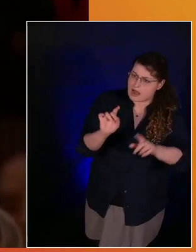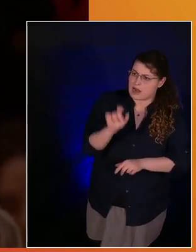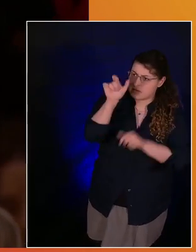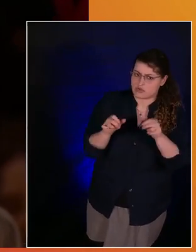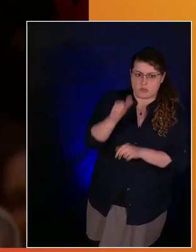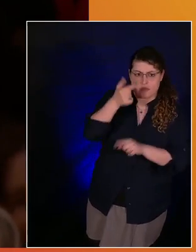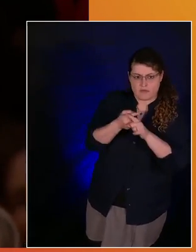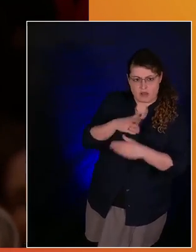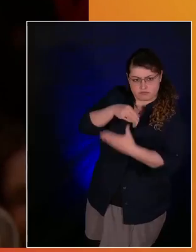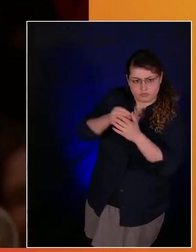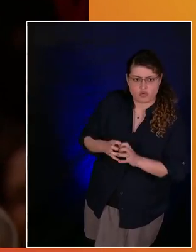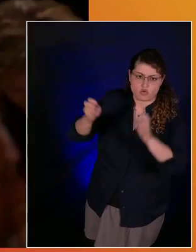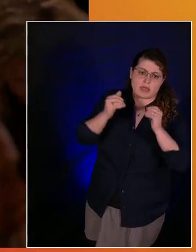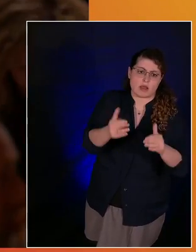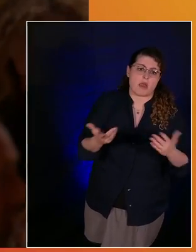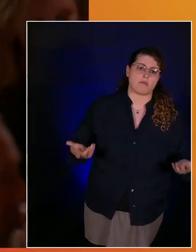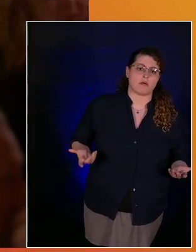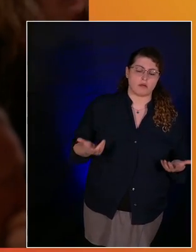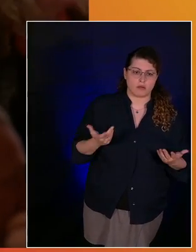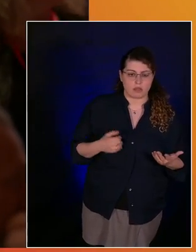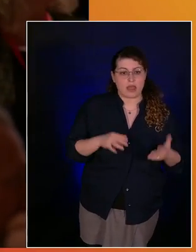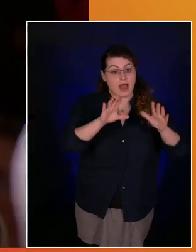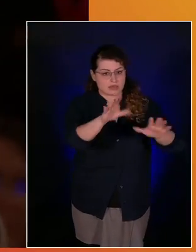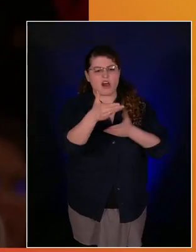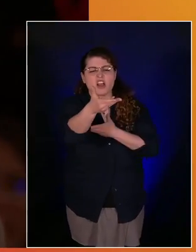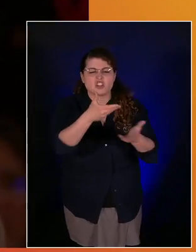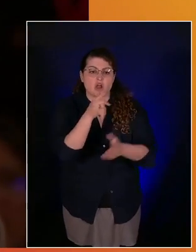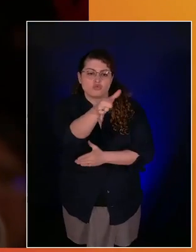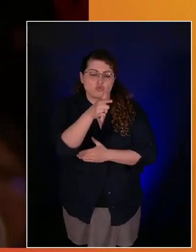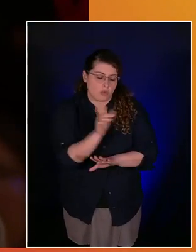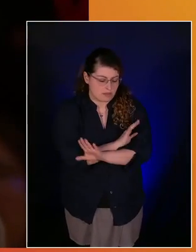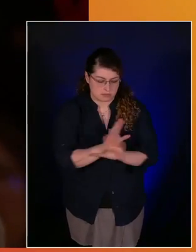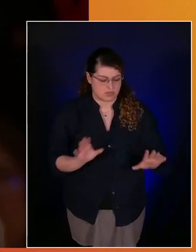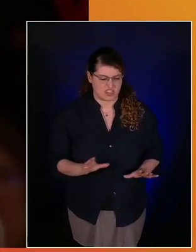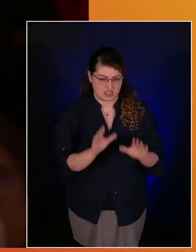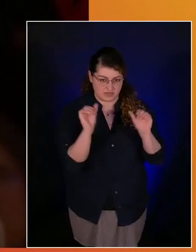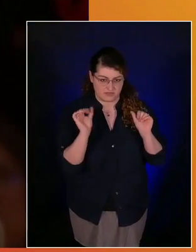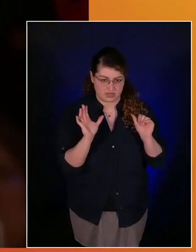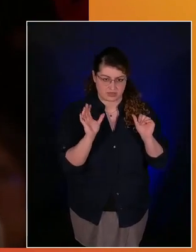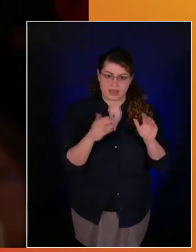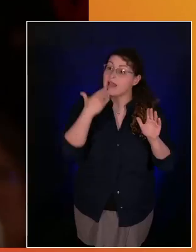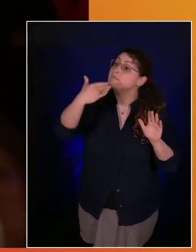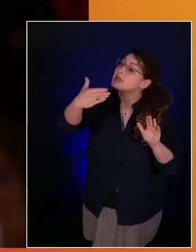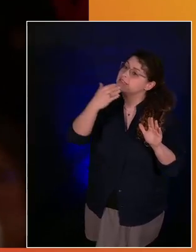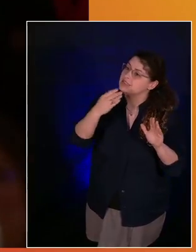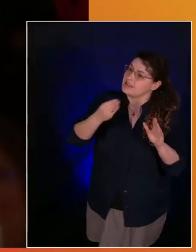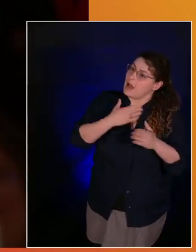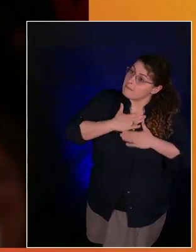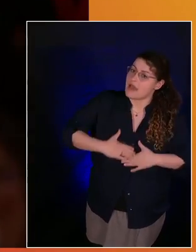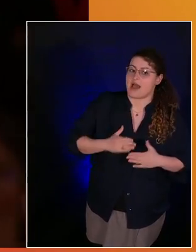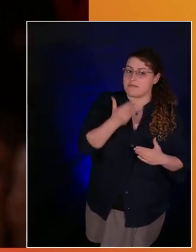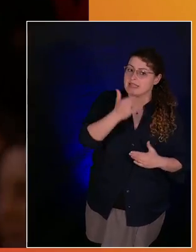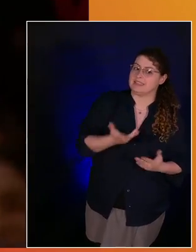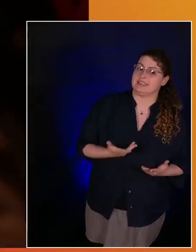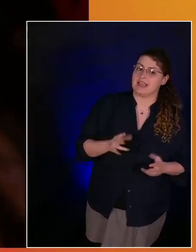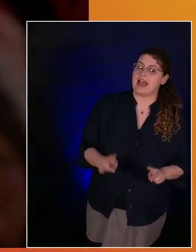son ma camarade ma camarade on va pas faire un échange entre toi et moi maintenant là c'est si tu veux on peut discit du bien ça fait du bien il y a pas et